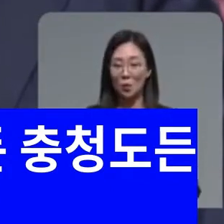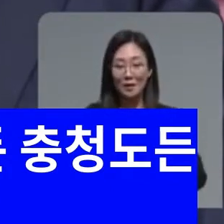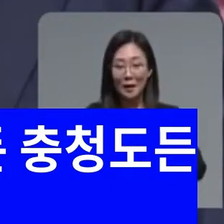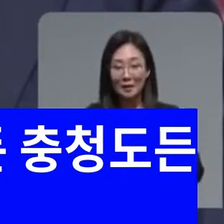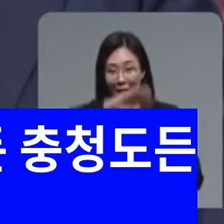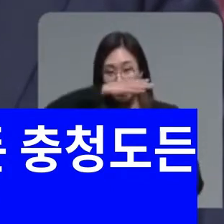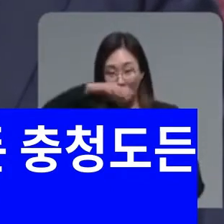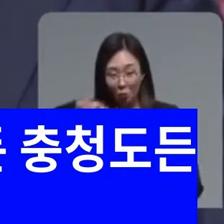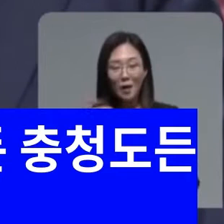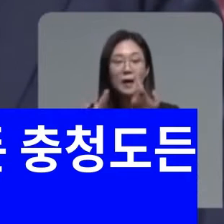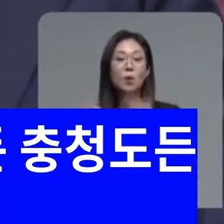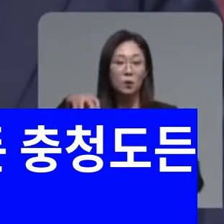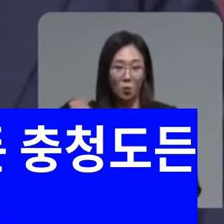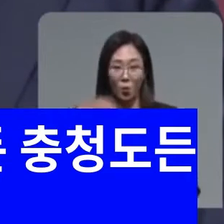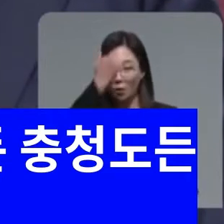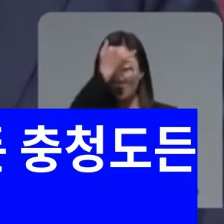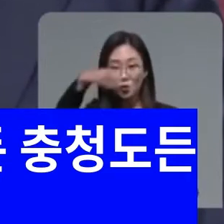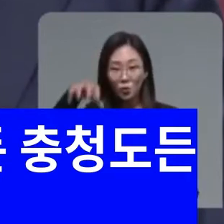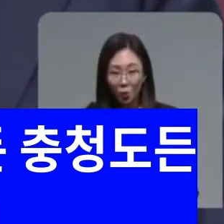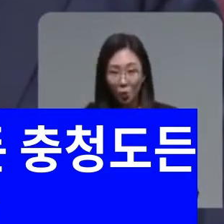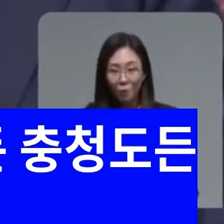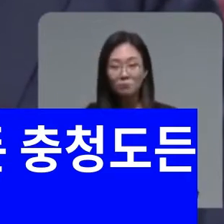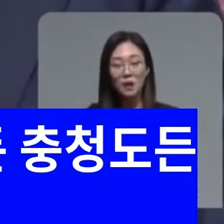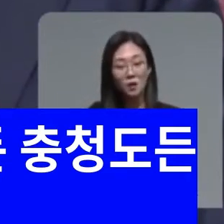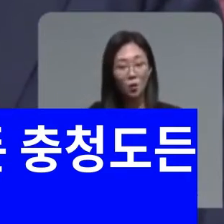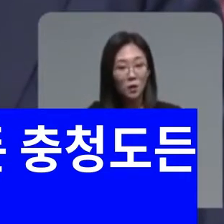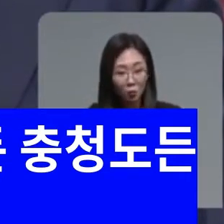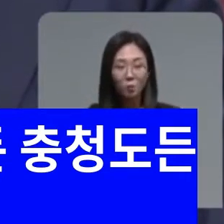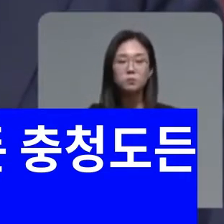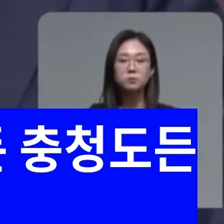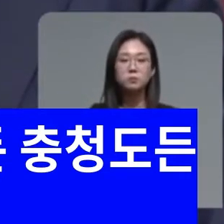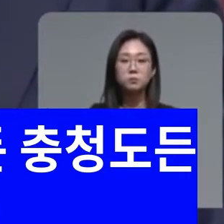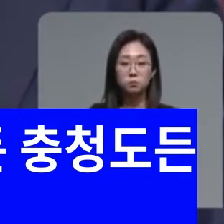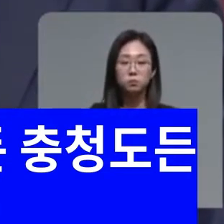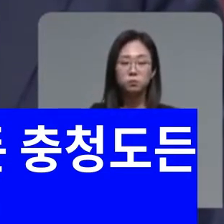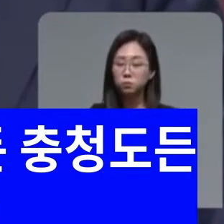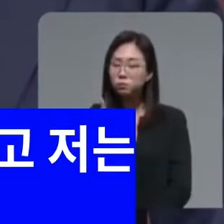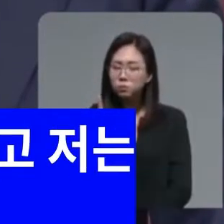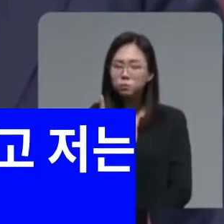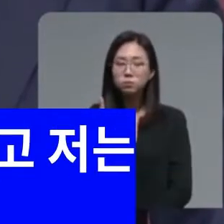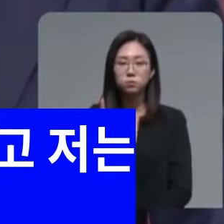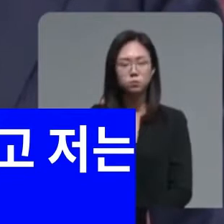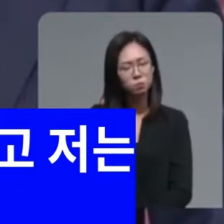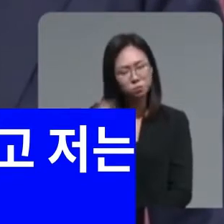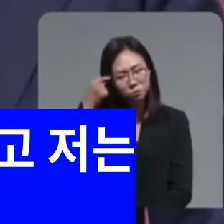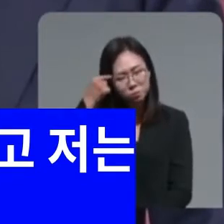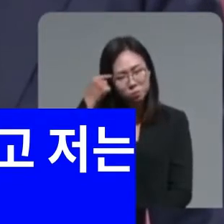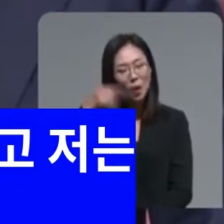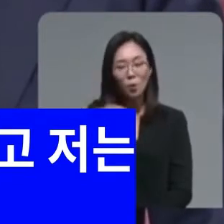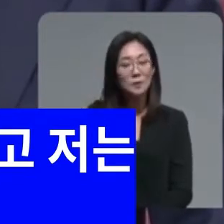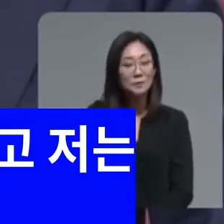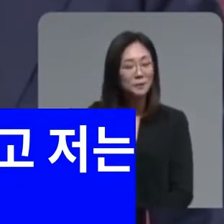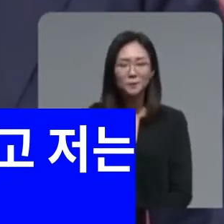강원도든 뭐 충청도든 아니면 뭐 경상도지만 조금 더 땡겨오든 그건 뭐 제가 볼 때는